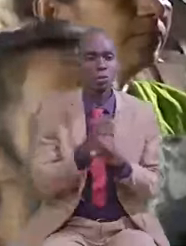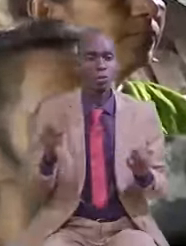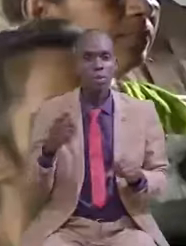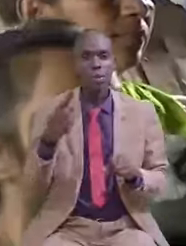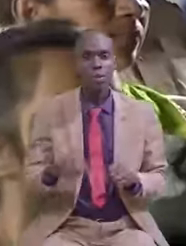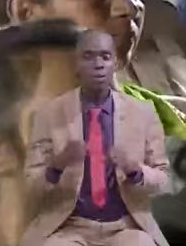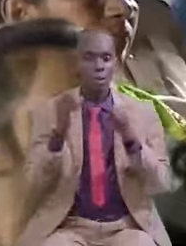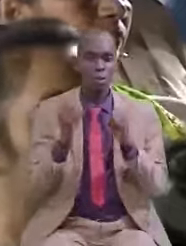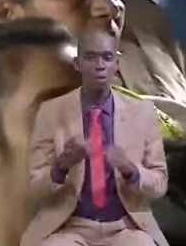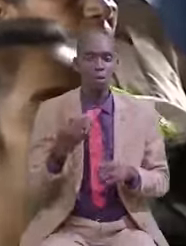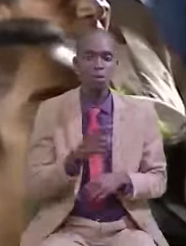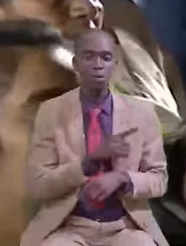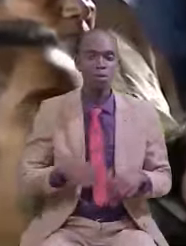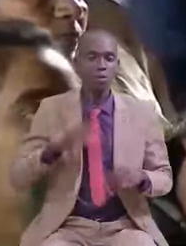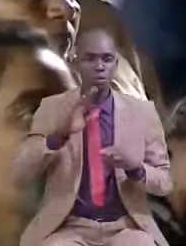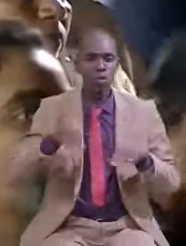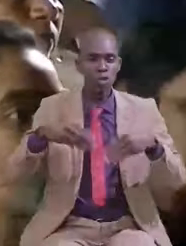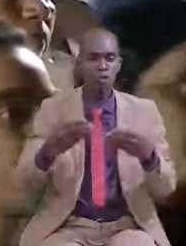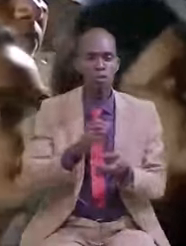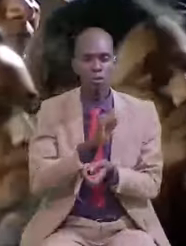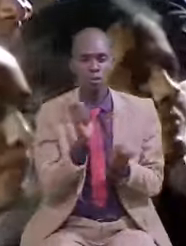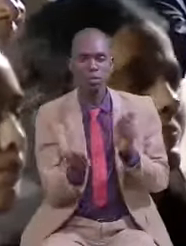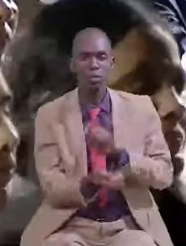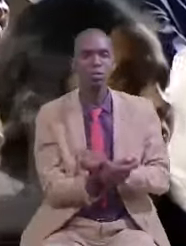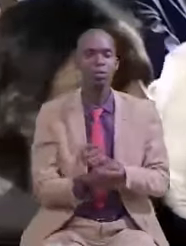Le bras du Seigneur vous donnera la transformation de vie.